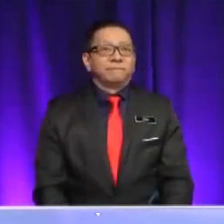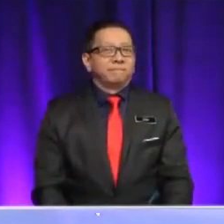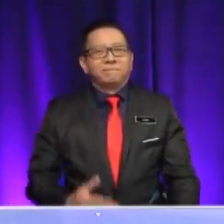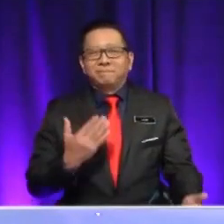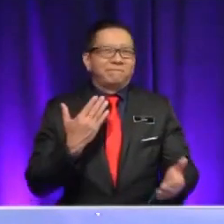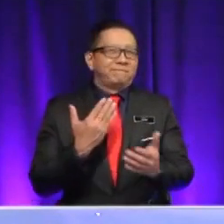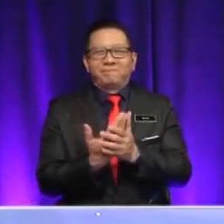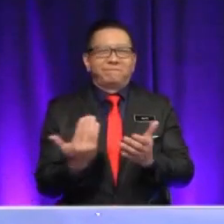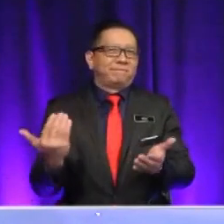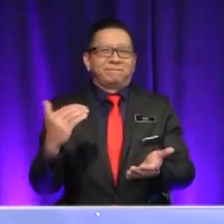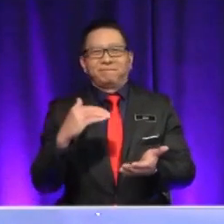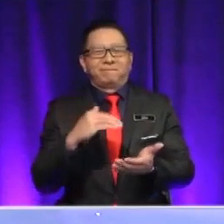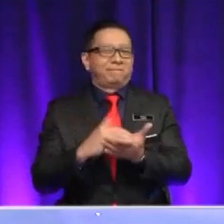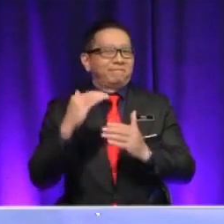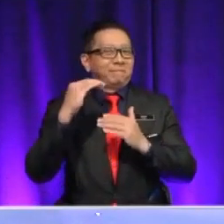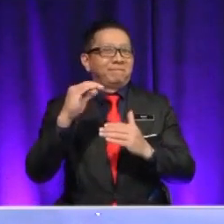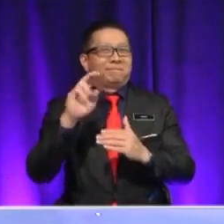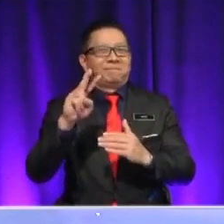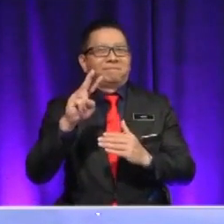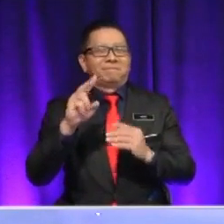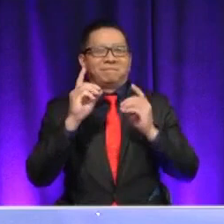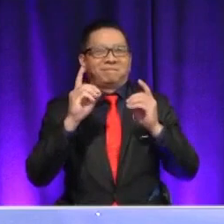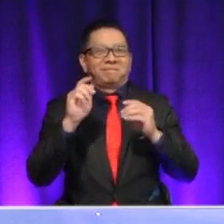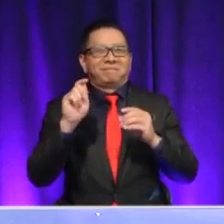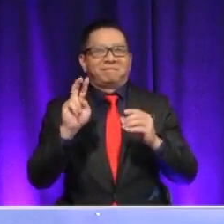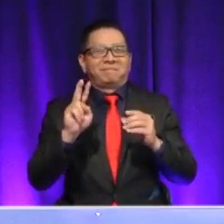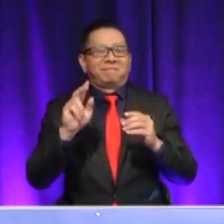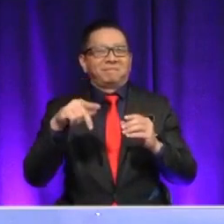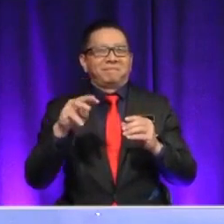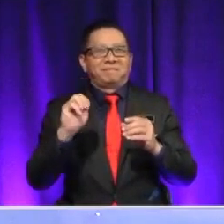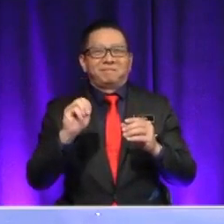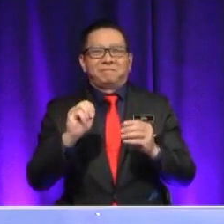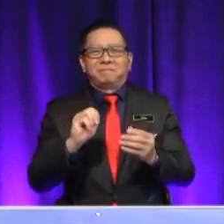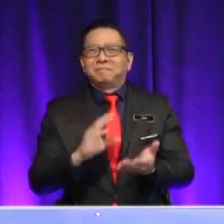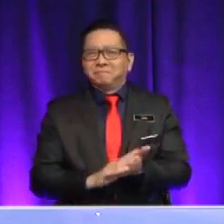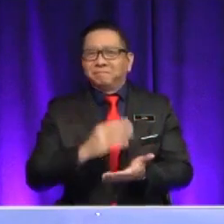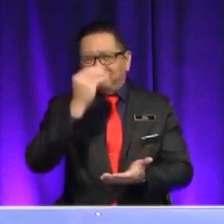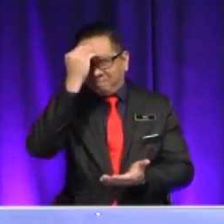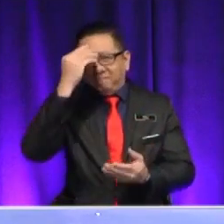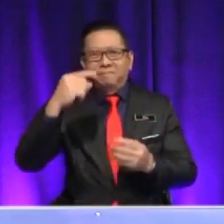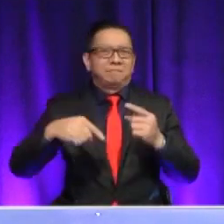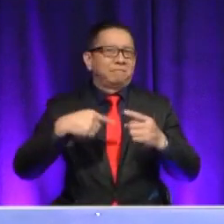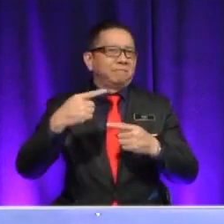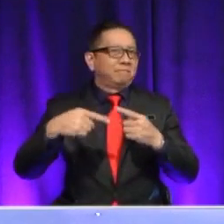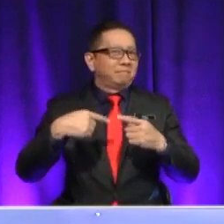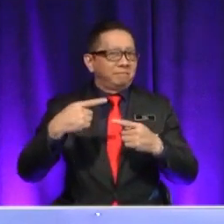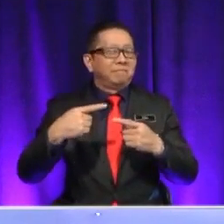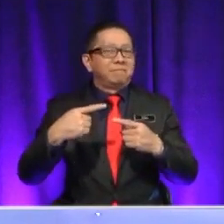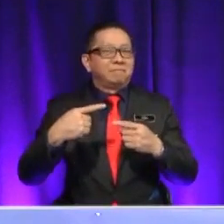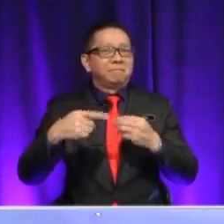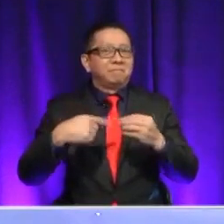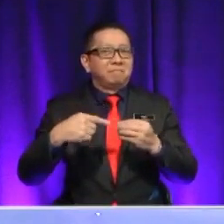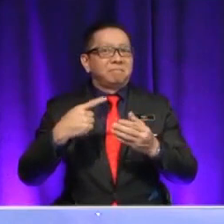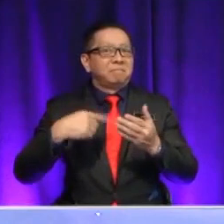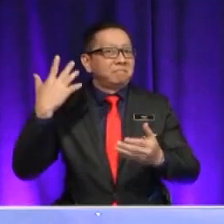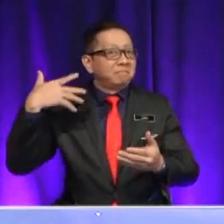Baik, kembali kita di slot tahap 2 di Didik TV KPM. Hari ini kawan-kawan, kita belajar mata pelajaran sejarah untuk murid-murid tahun 6.